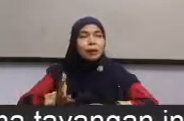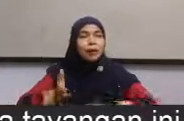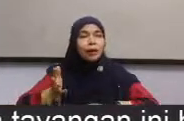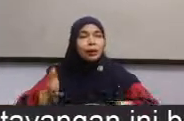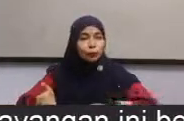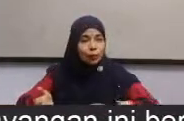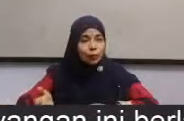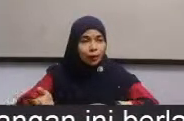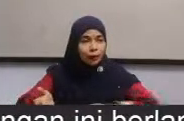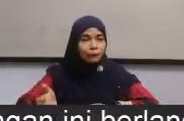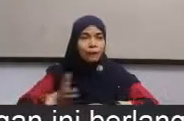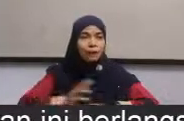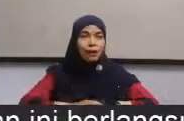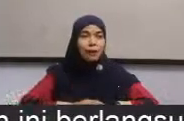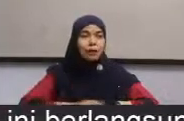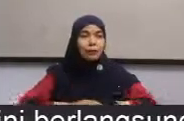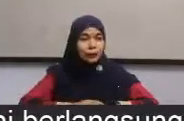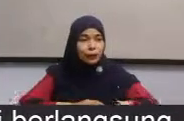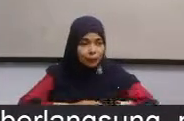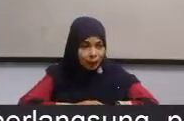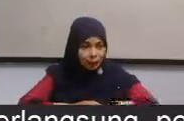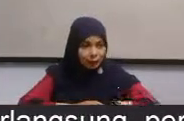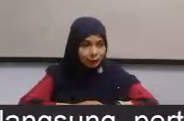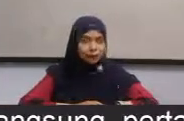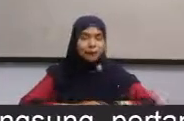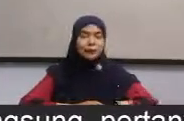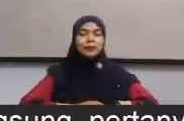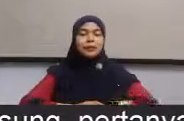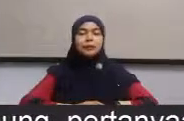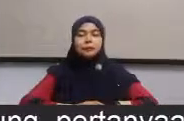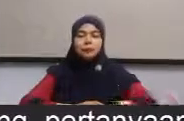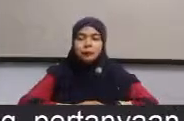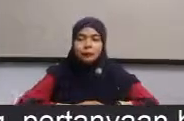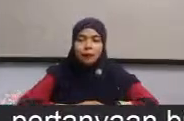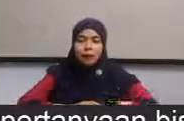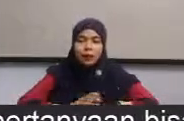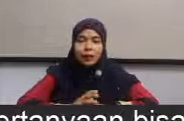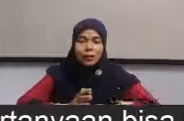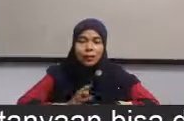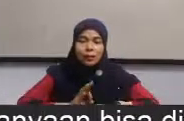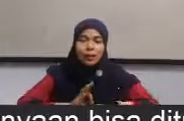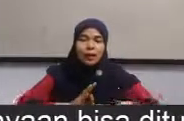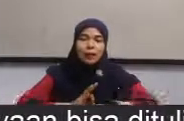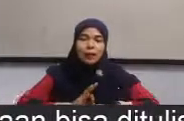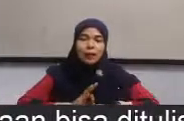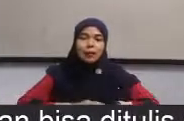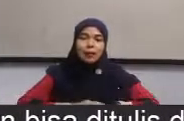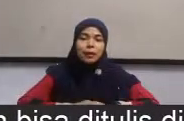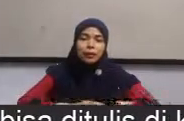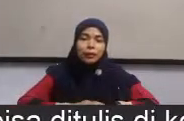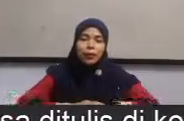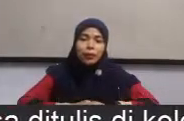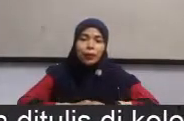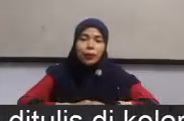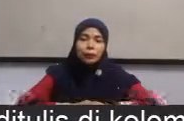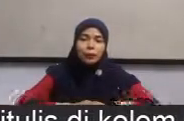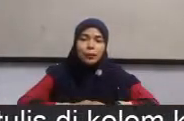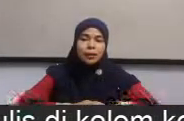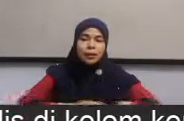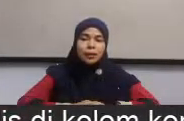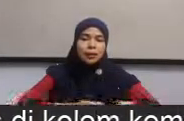yang terbarunya ya yang baru datang eh yang ketiga mengikuti